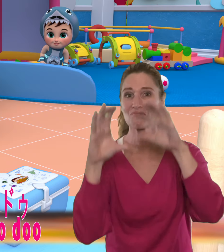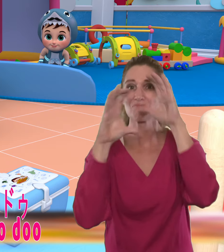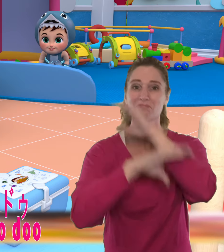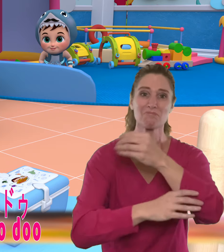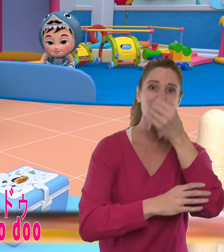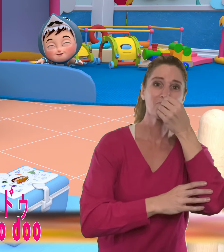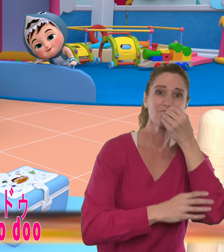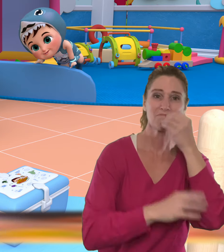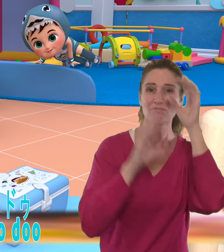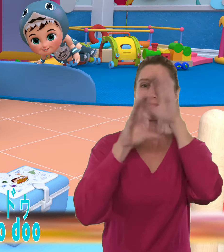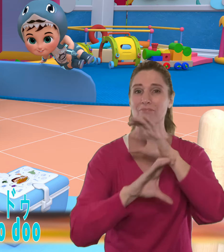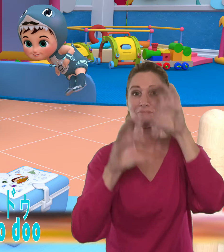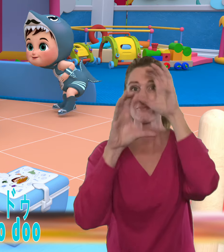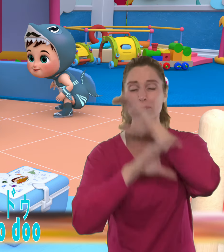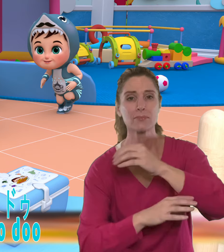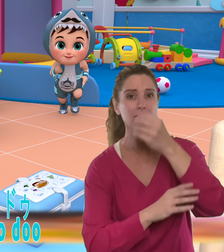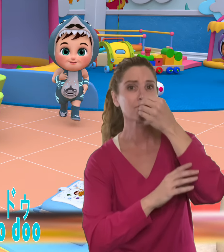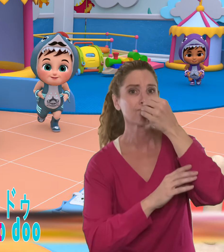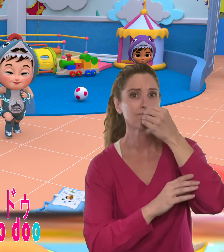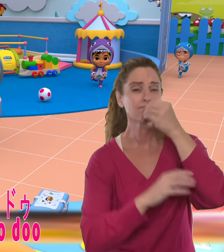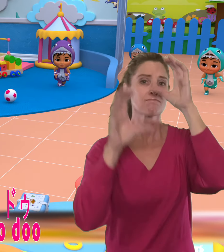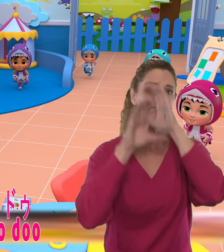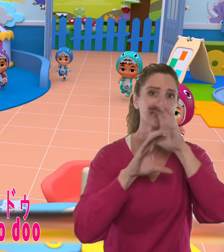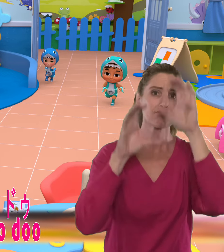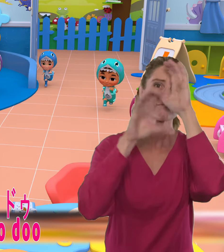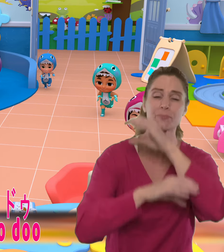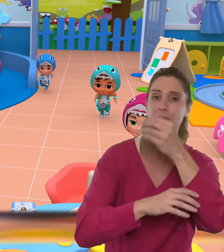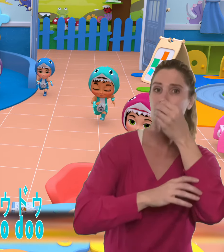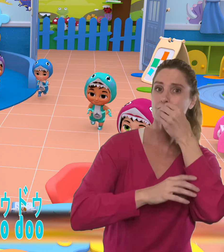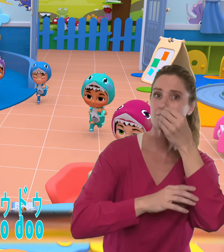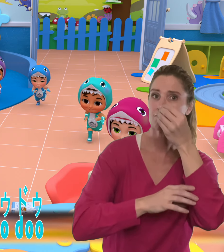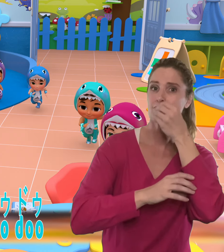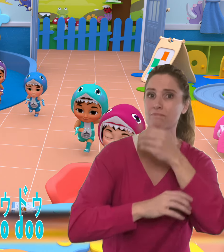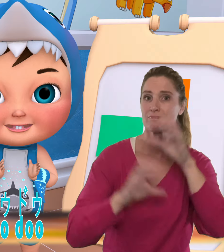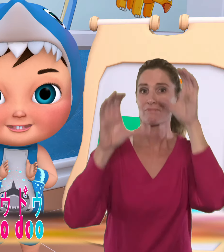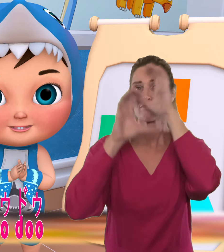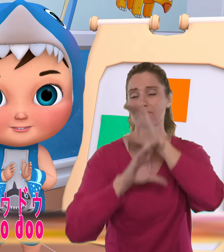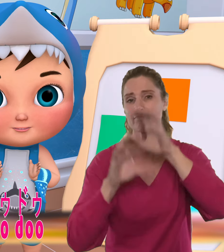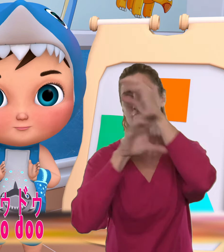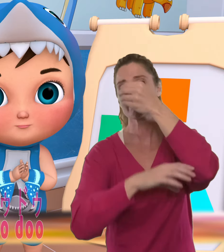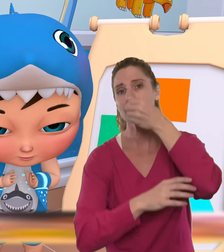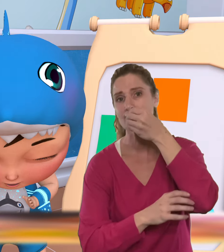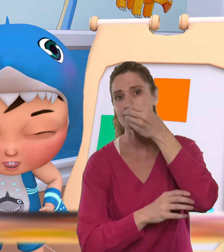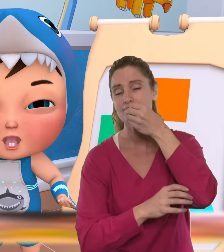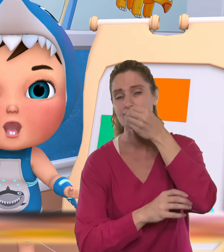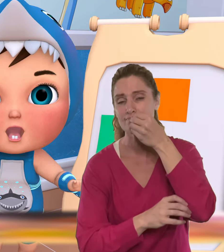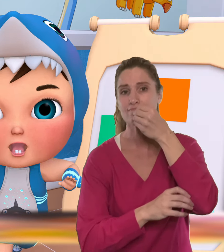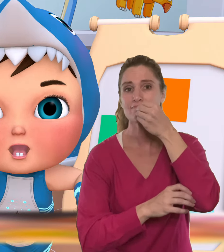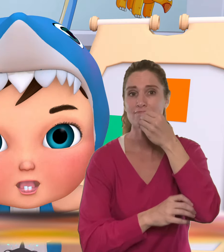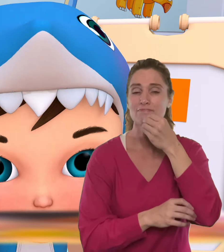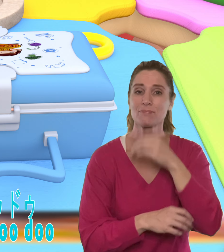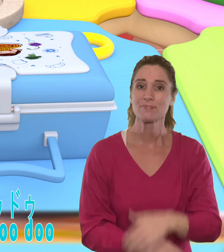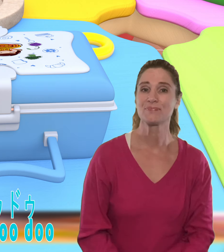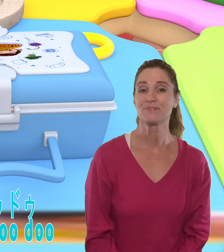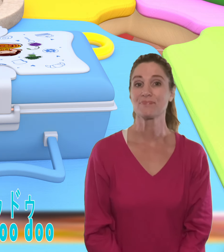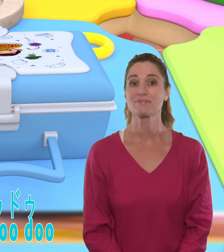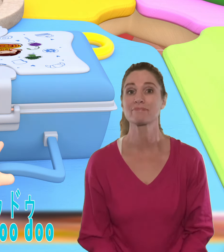みんな海のハンタため家族